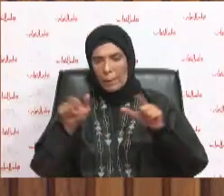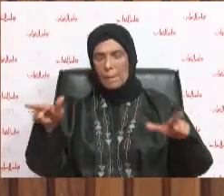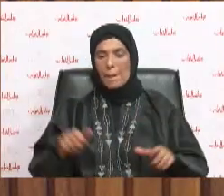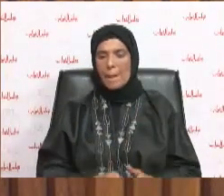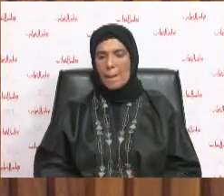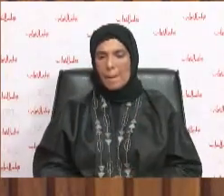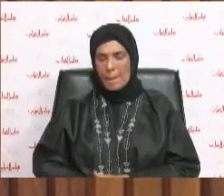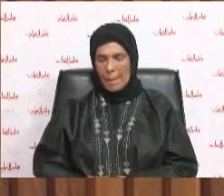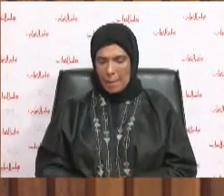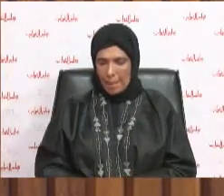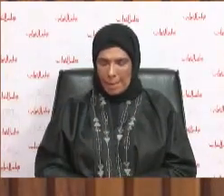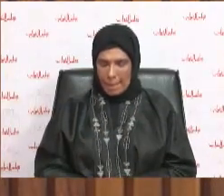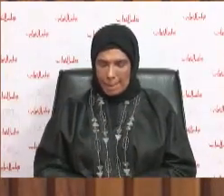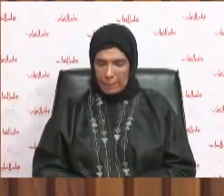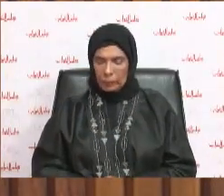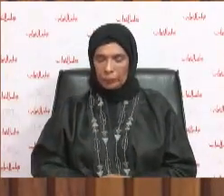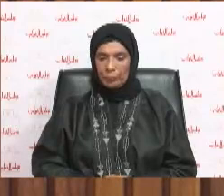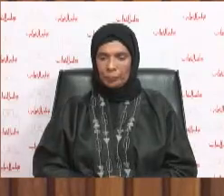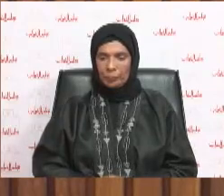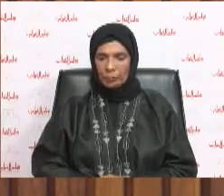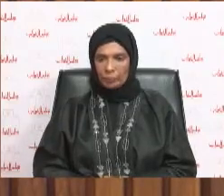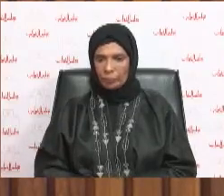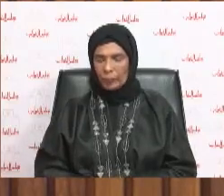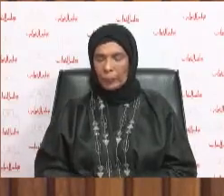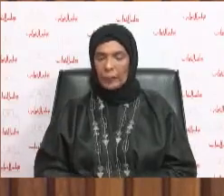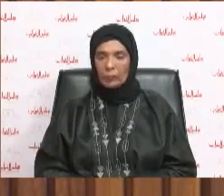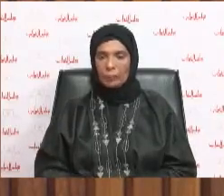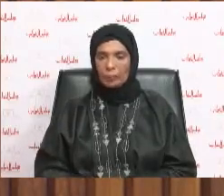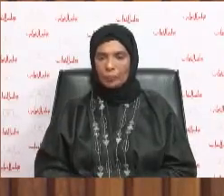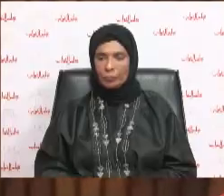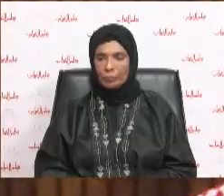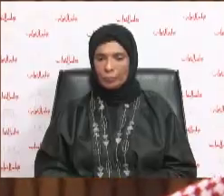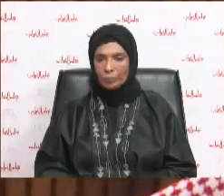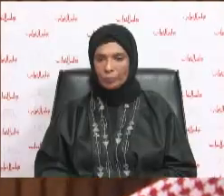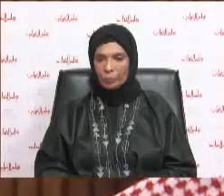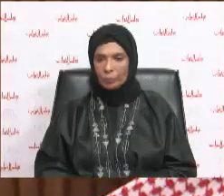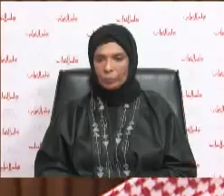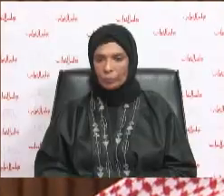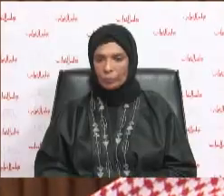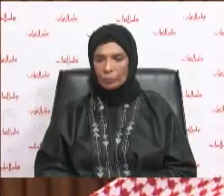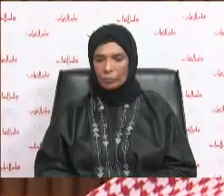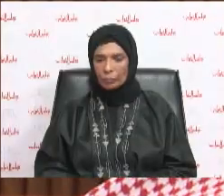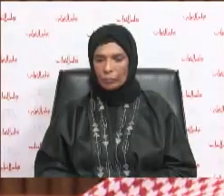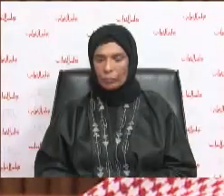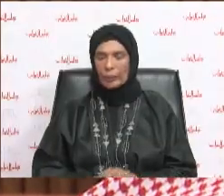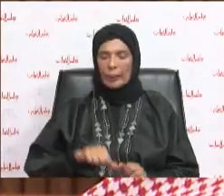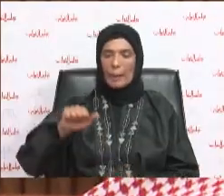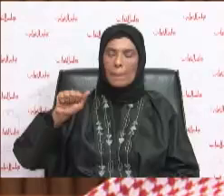جاء الكاظم تفضل. شكرا معالي الرئيس. معالي الرئيس،